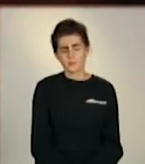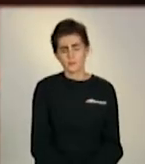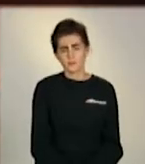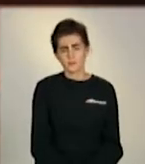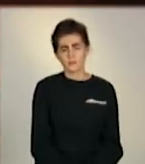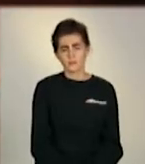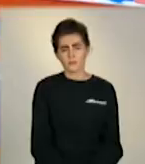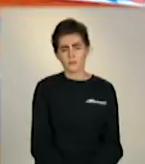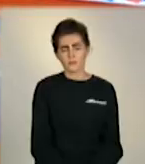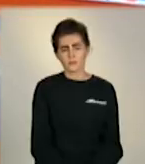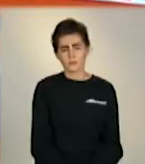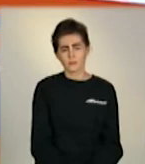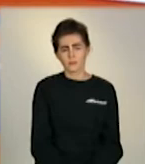«Донбас».